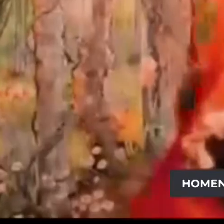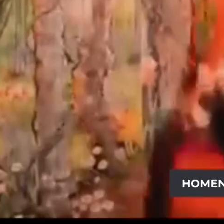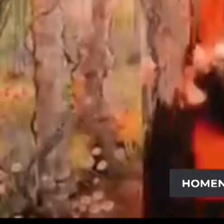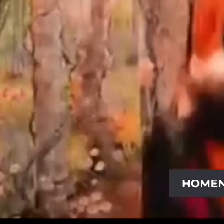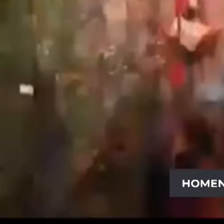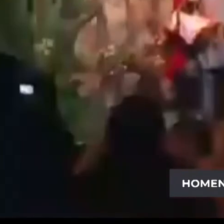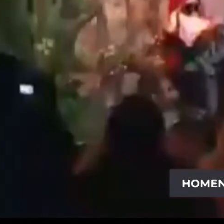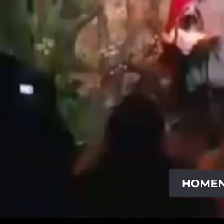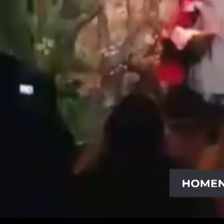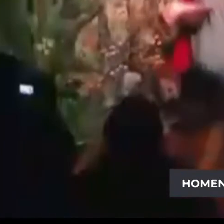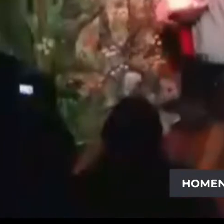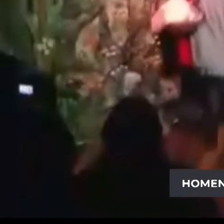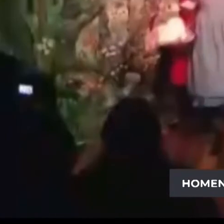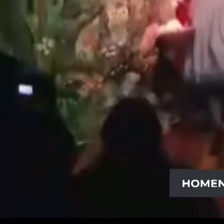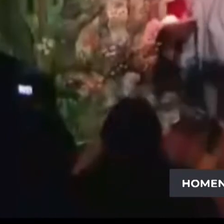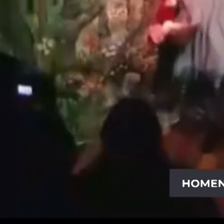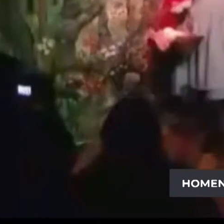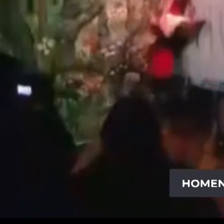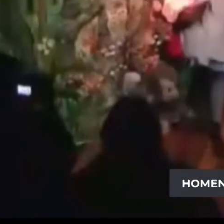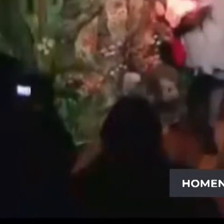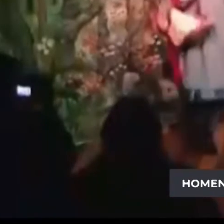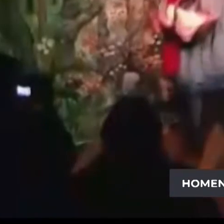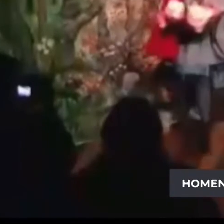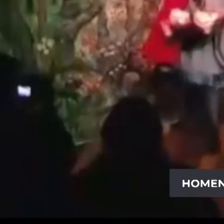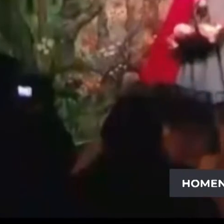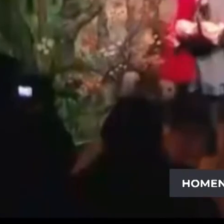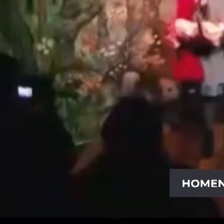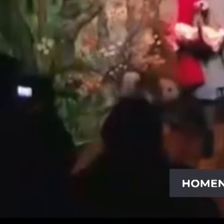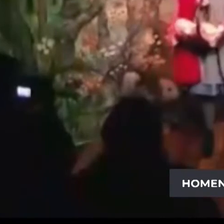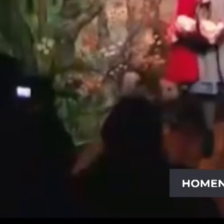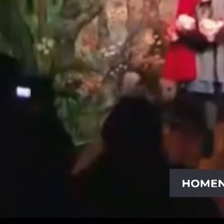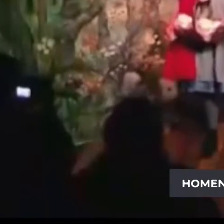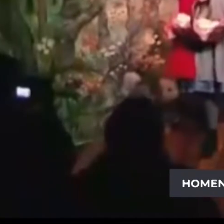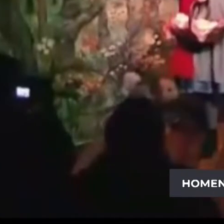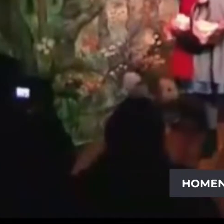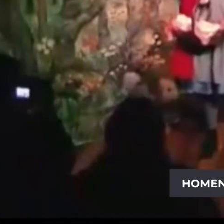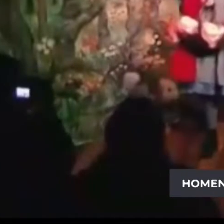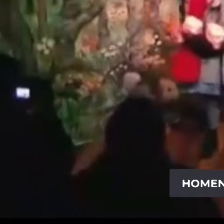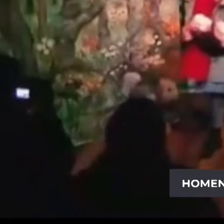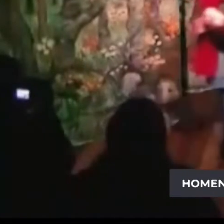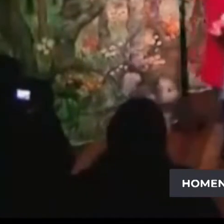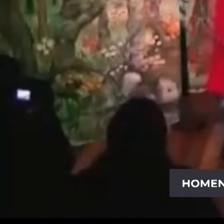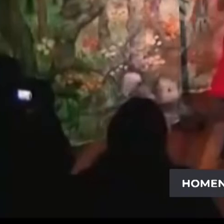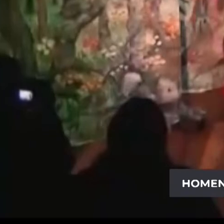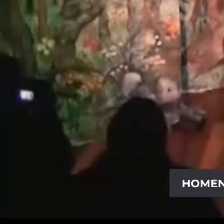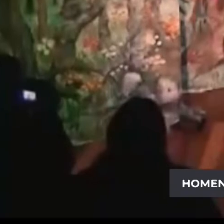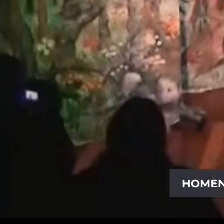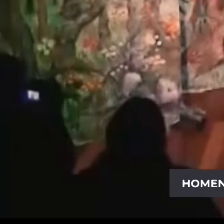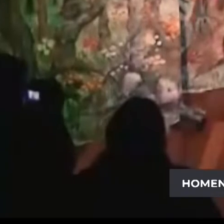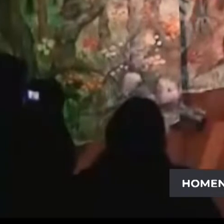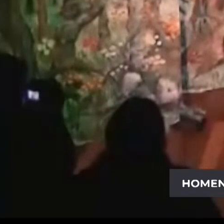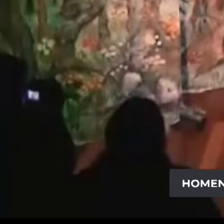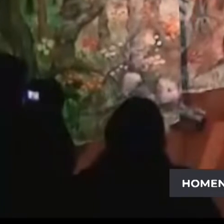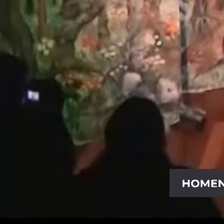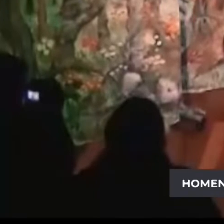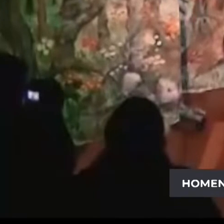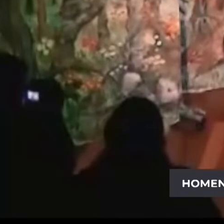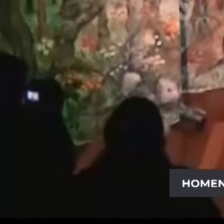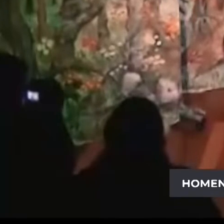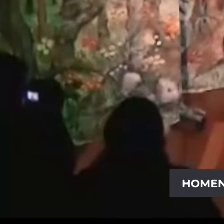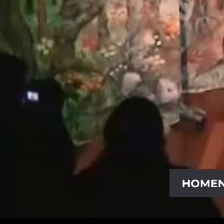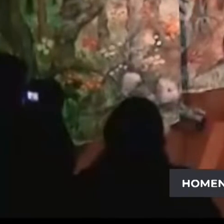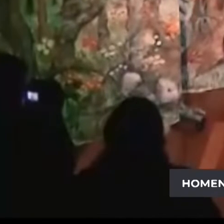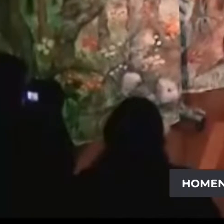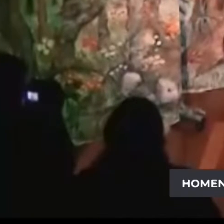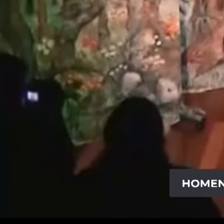Cappuccetto rosso, dimmi una roba. Dove sei di star la tua nonna? Nonna, che manca ancora 15